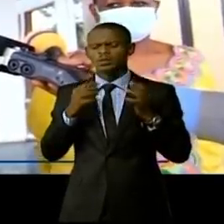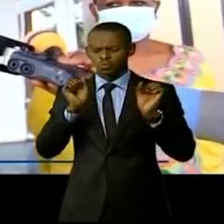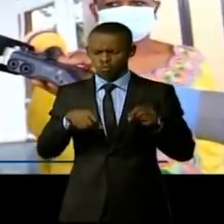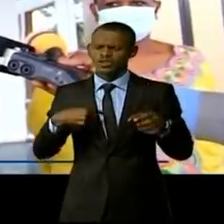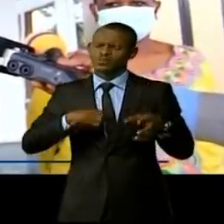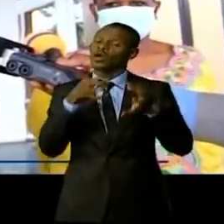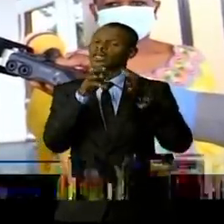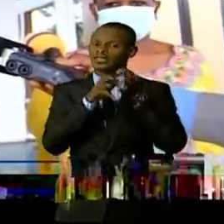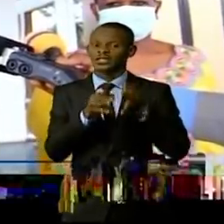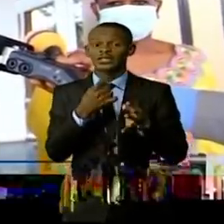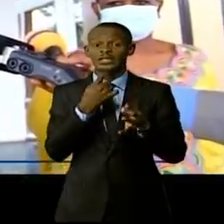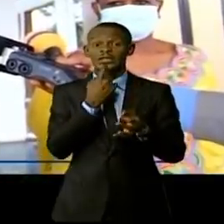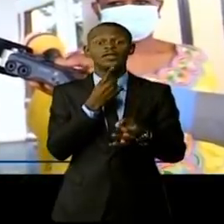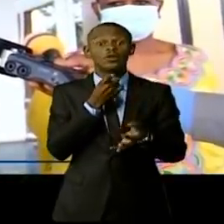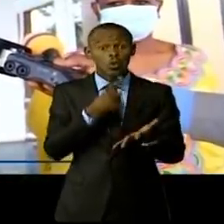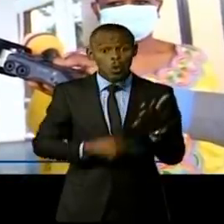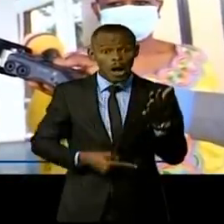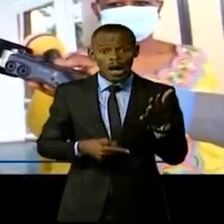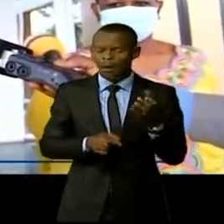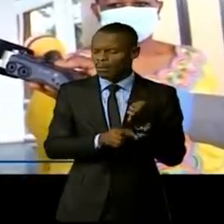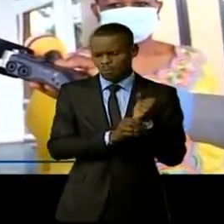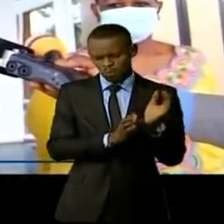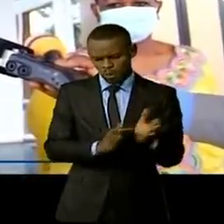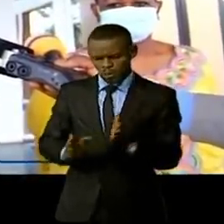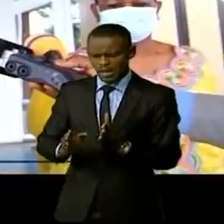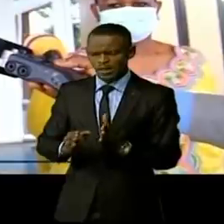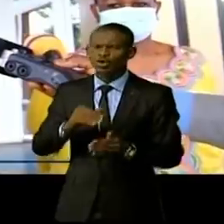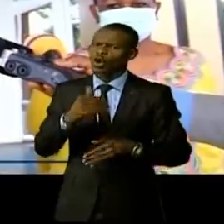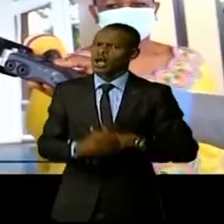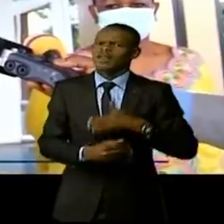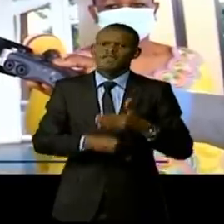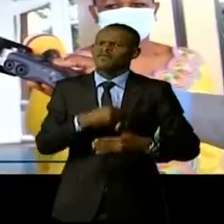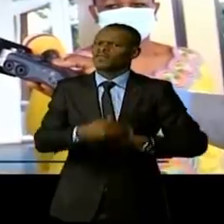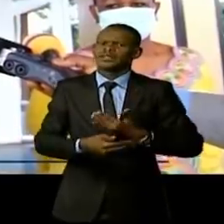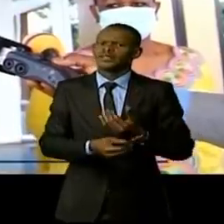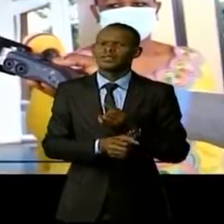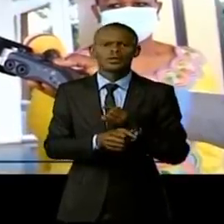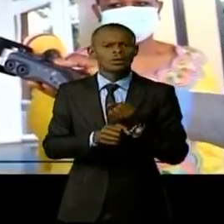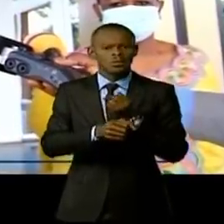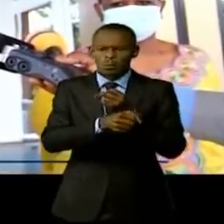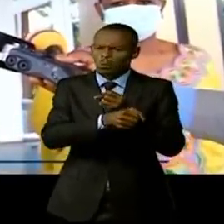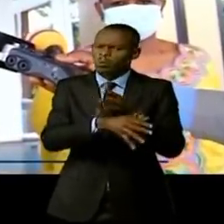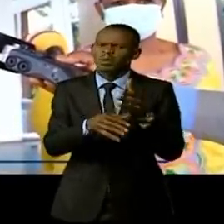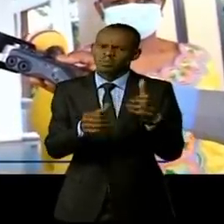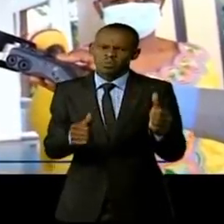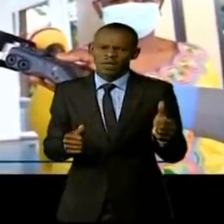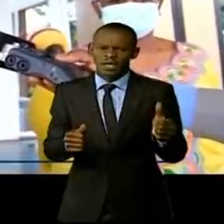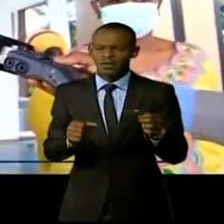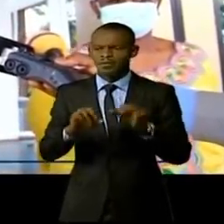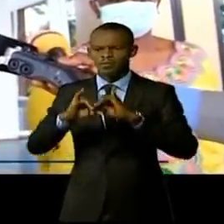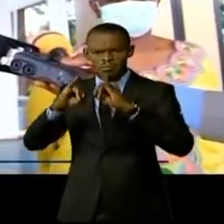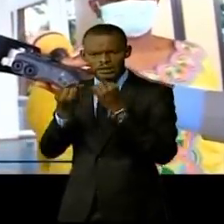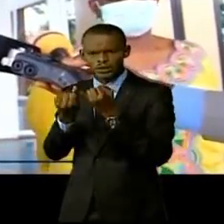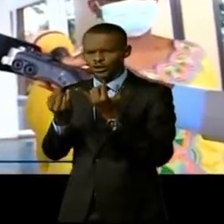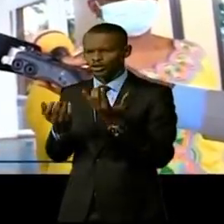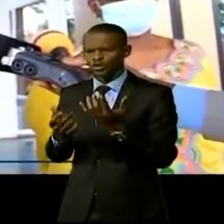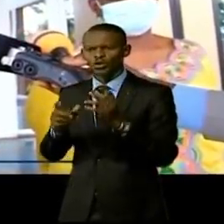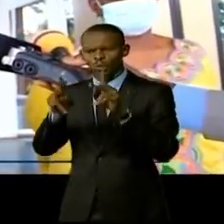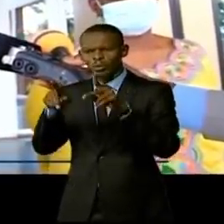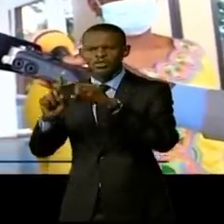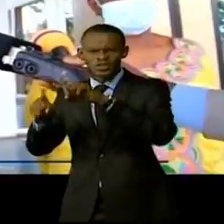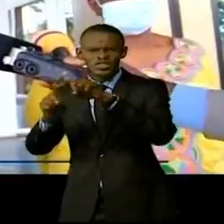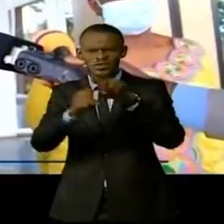que la préparation avance dans des conditions favorables. Toutes les institutions et les